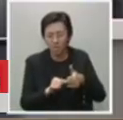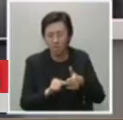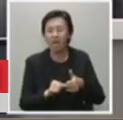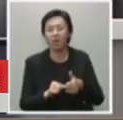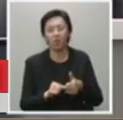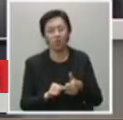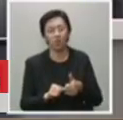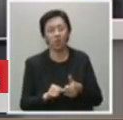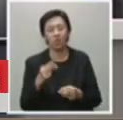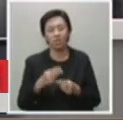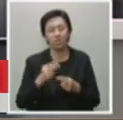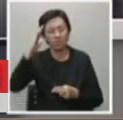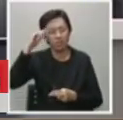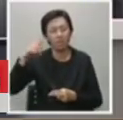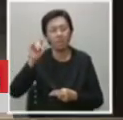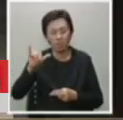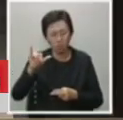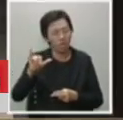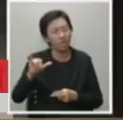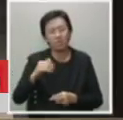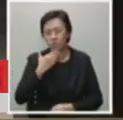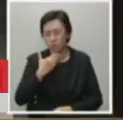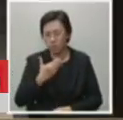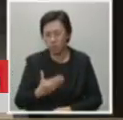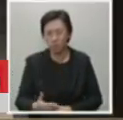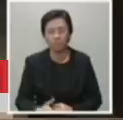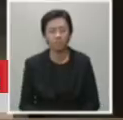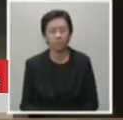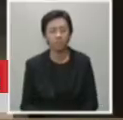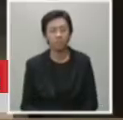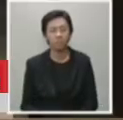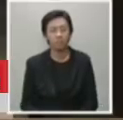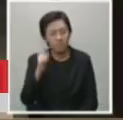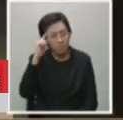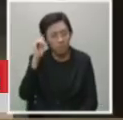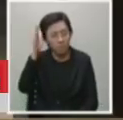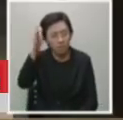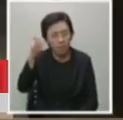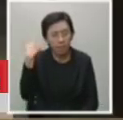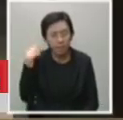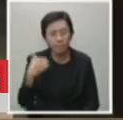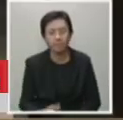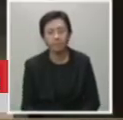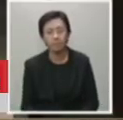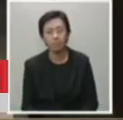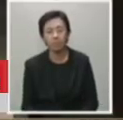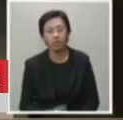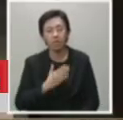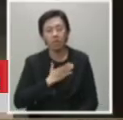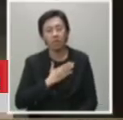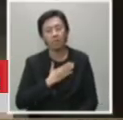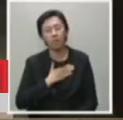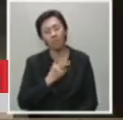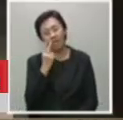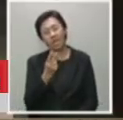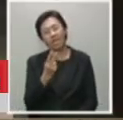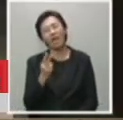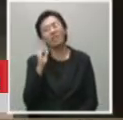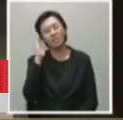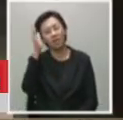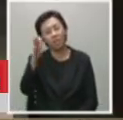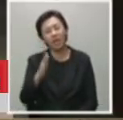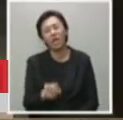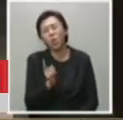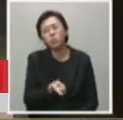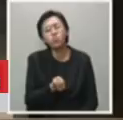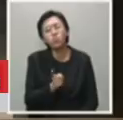ของคนชื่อพลเอกประยุทธ์จันทร์โอชาครับท่านมองเห็นอนาคตไหมครับแต่ผมมองเห็นอนาคตท่านนะครับว่าถ้าเป็นอยู่อย่